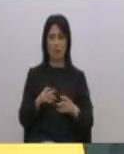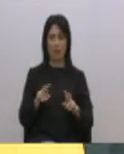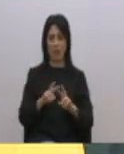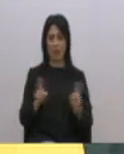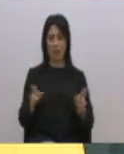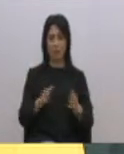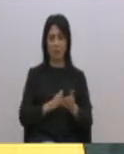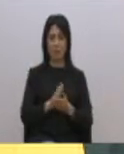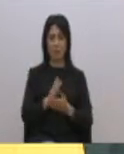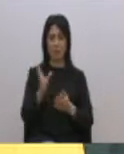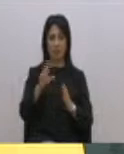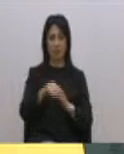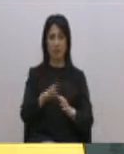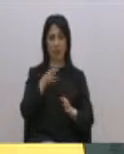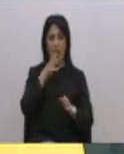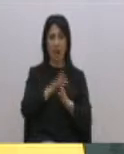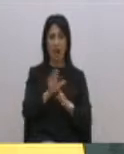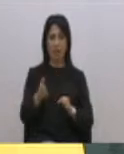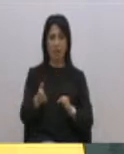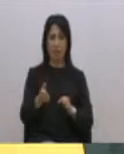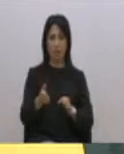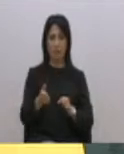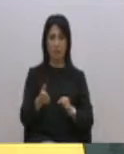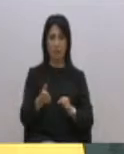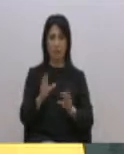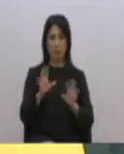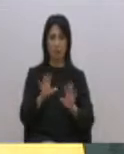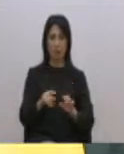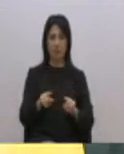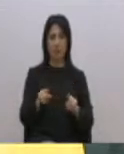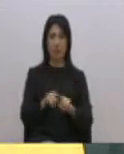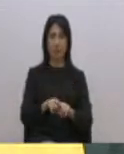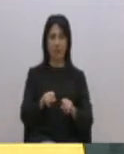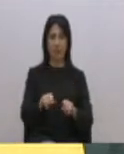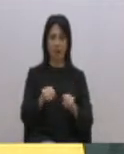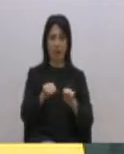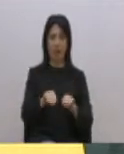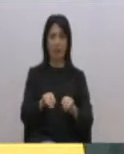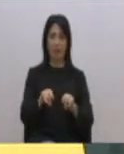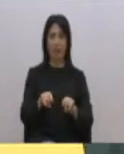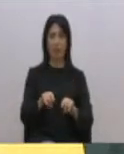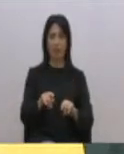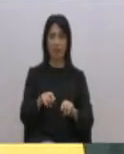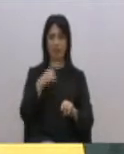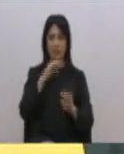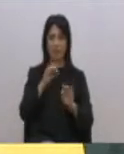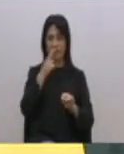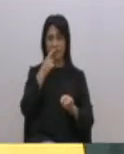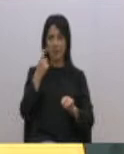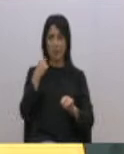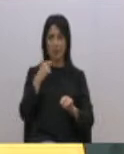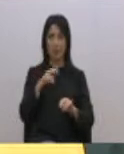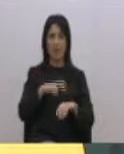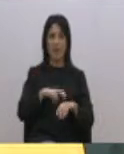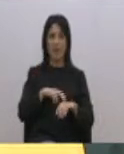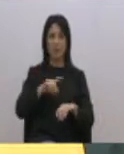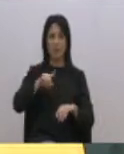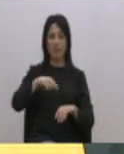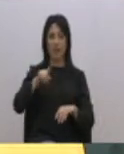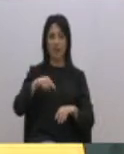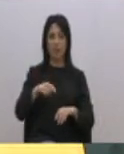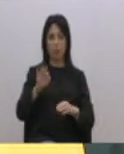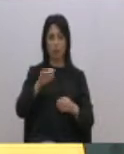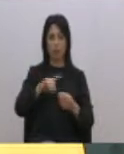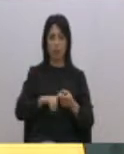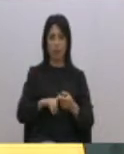analogiuri, principii, șemodis, arăt suțolanta, marța, codexit, și se verogor, acue, vaxene, bucegan, echimis, valde, bule, bise,